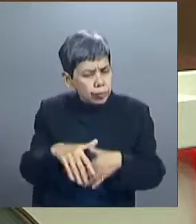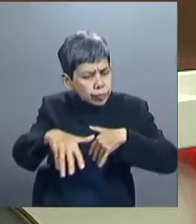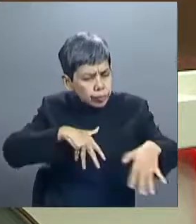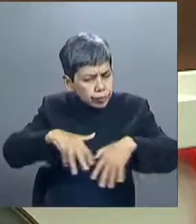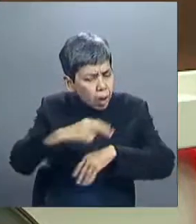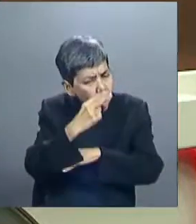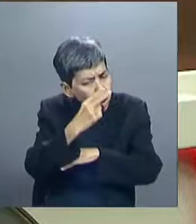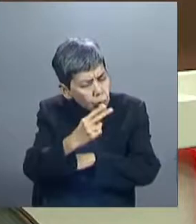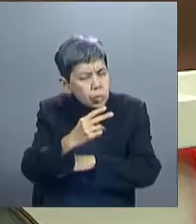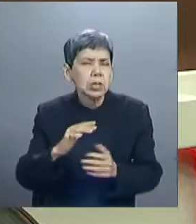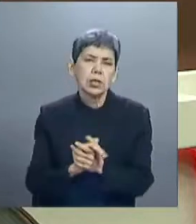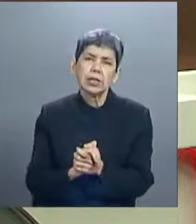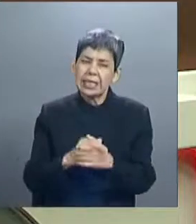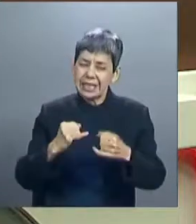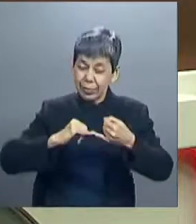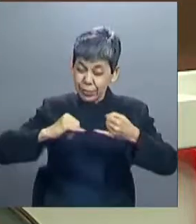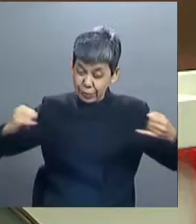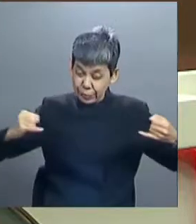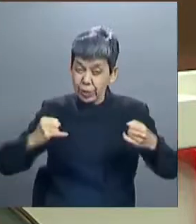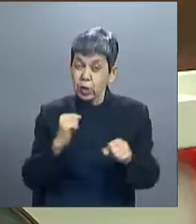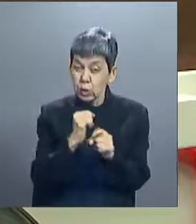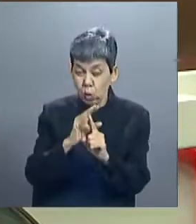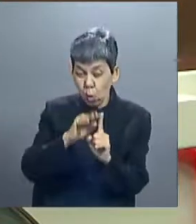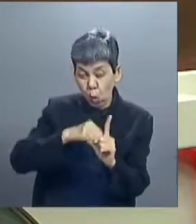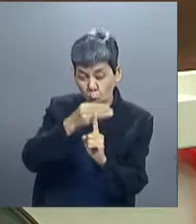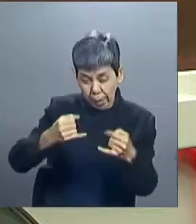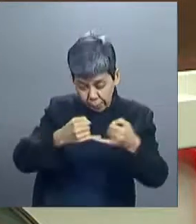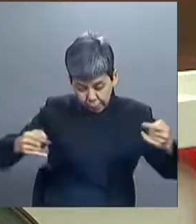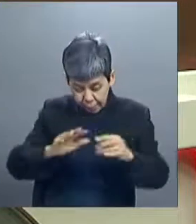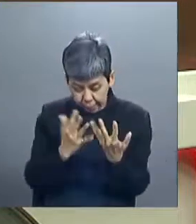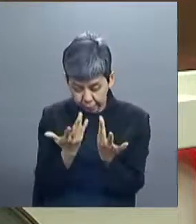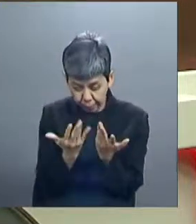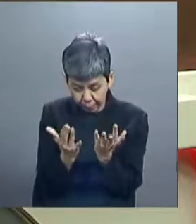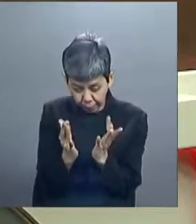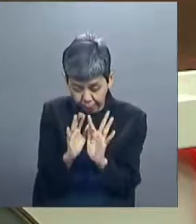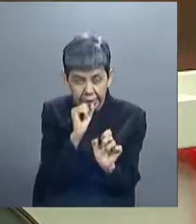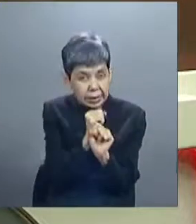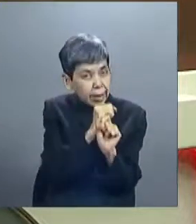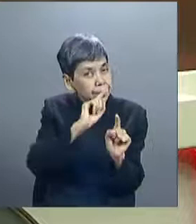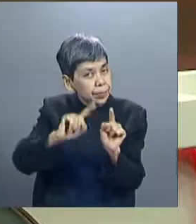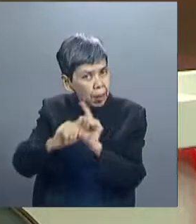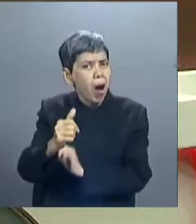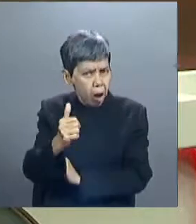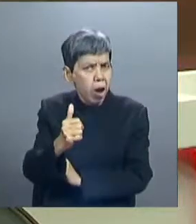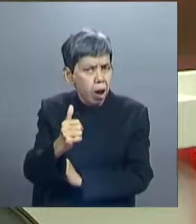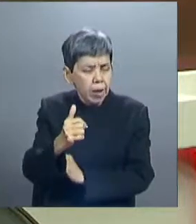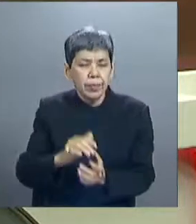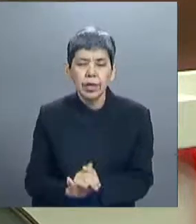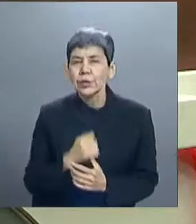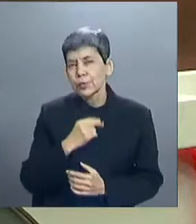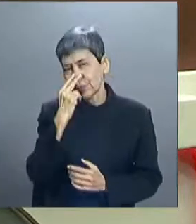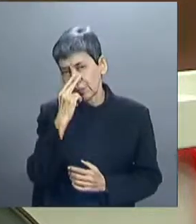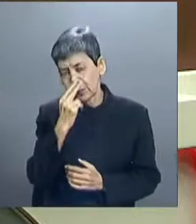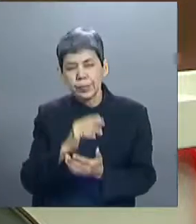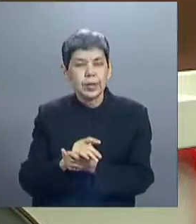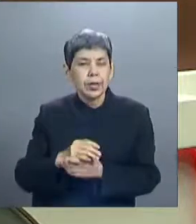ได้มองเห็นถึงความเหนียวของเส้นใยกล้วยนะคะที่สามารถนำมาจากสารทำเป็นผลิตภัณฑ์เครื่องใช้ต่างๆได้อีกด้วยนะคะติดตามจากนักข่